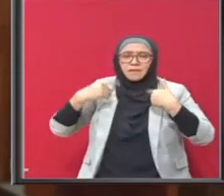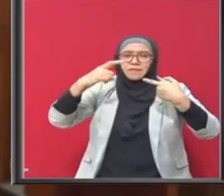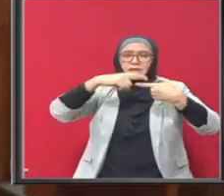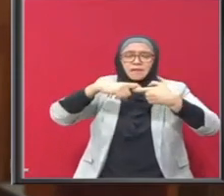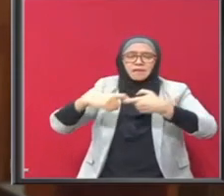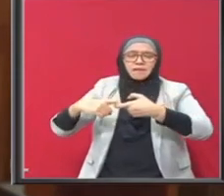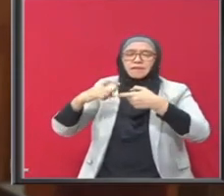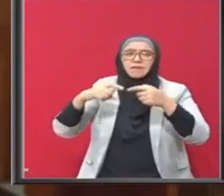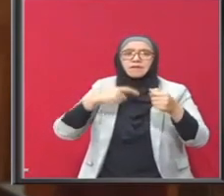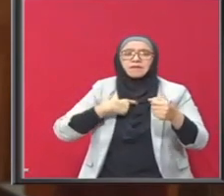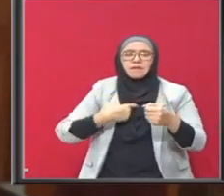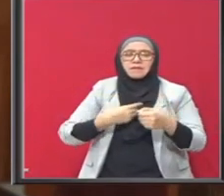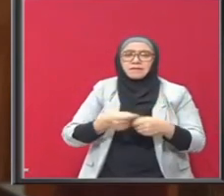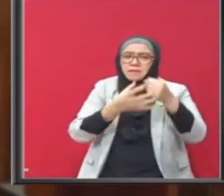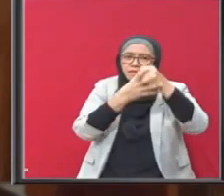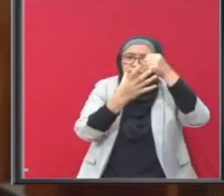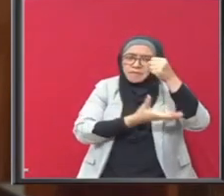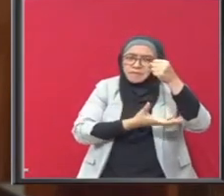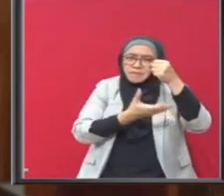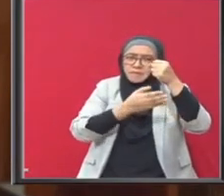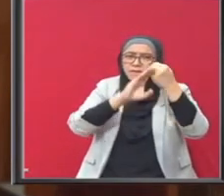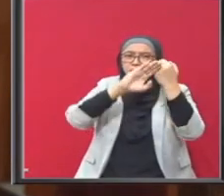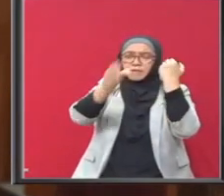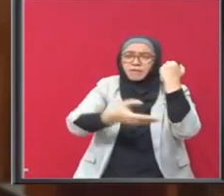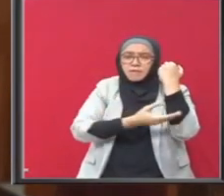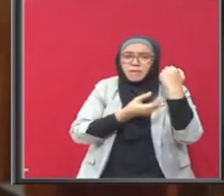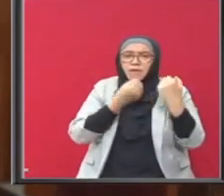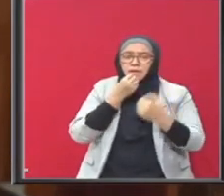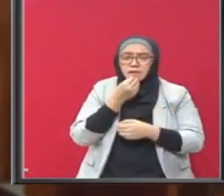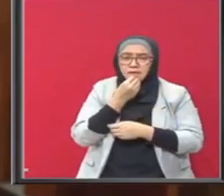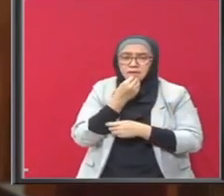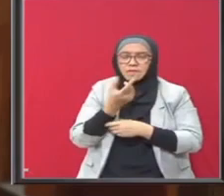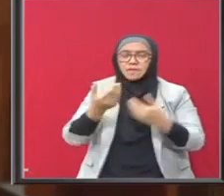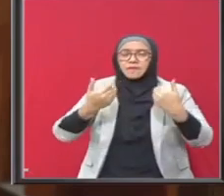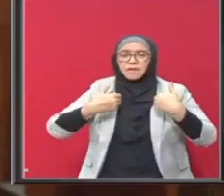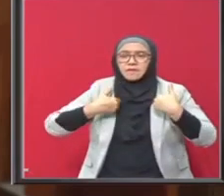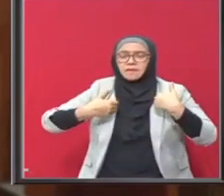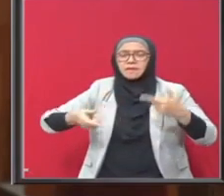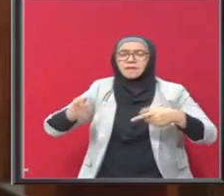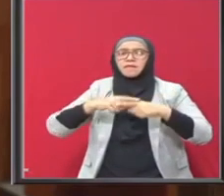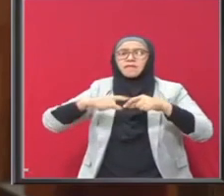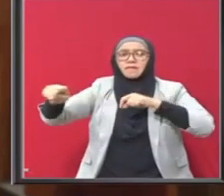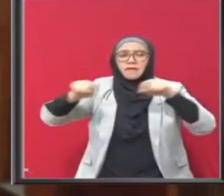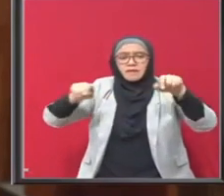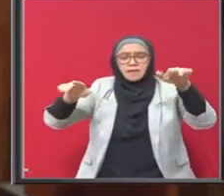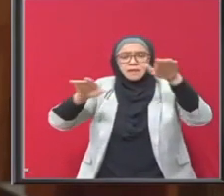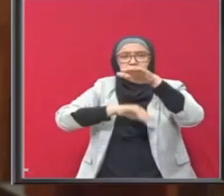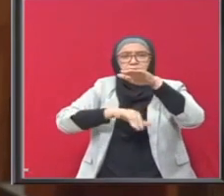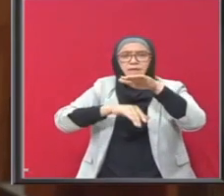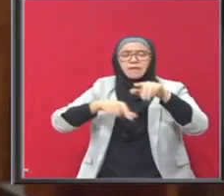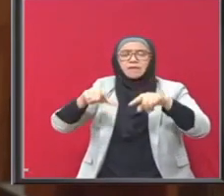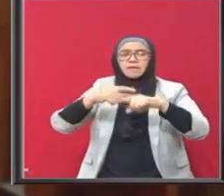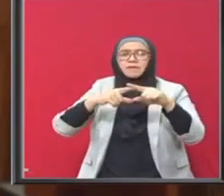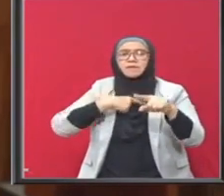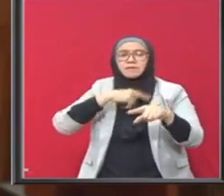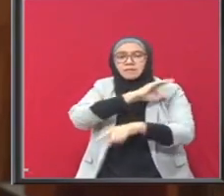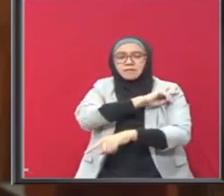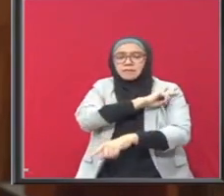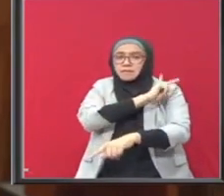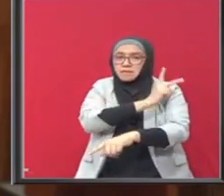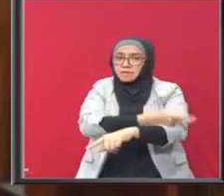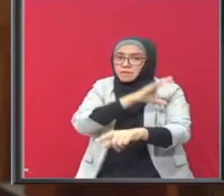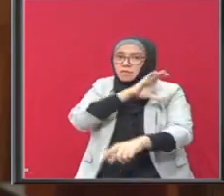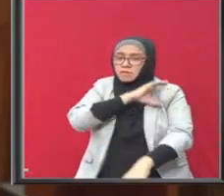dan semua ada juga dengan yang berkaitan dengan tindakan yang dibawah bidang puasa police untuk siasatan dan sebagainya